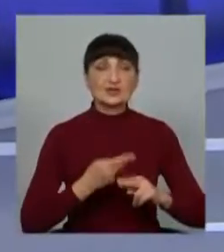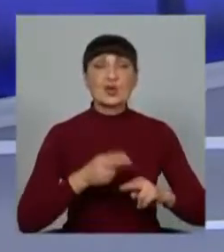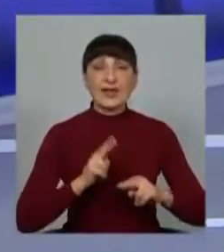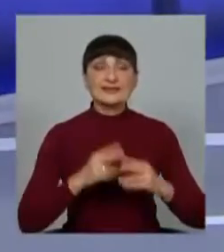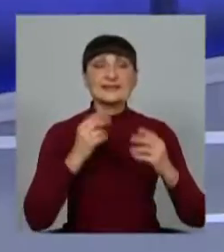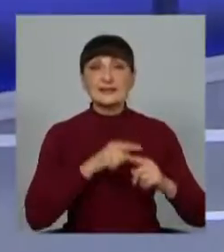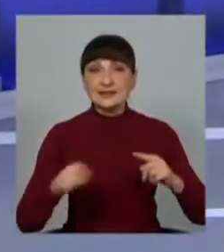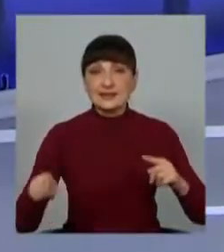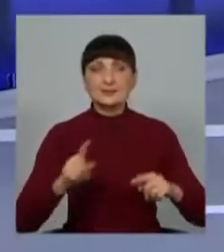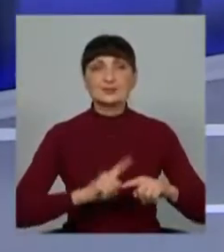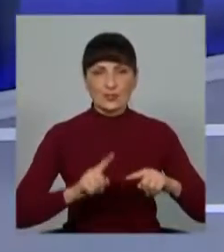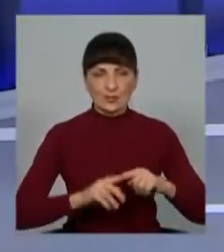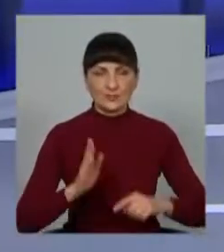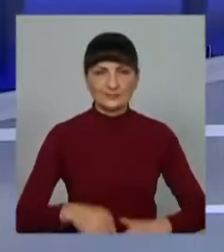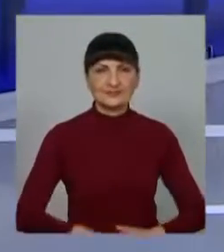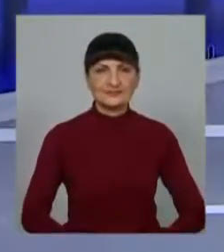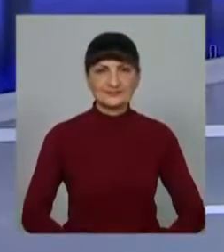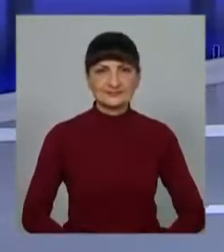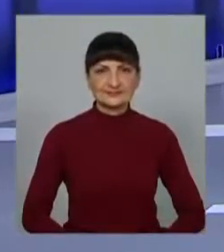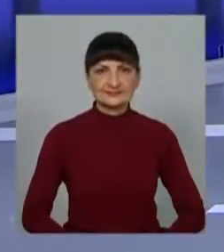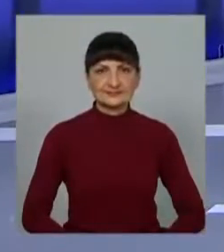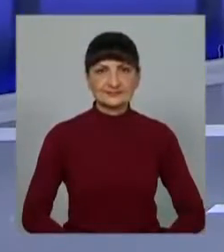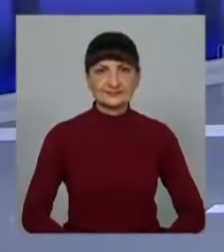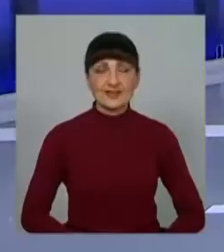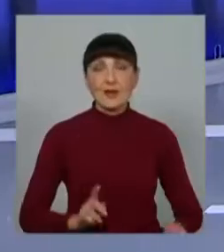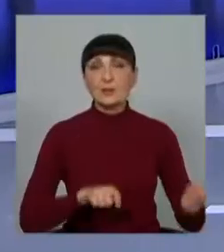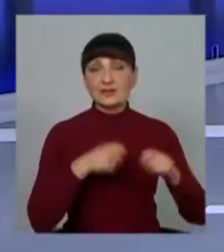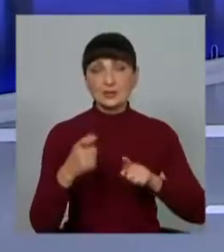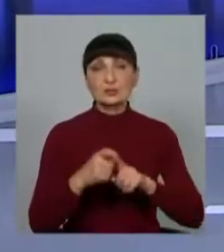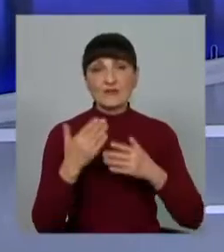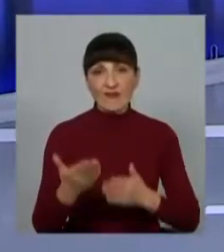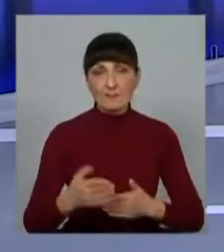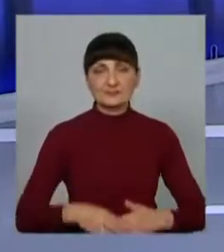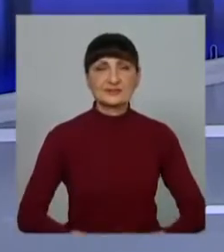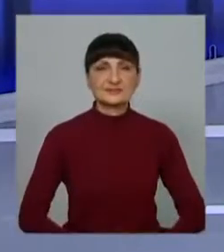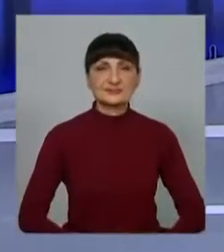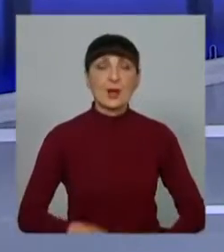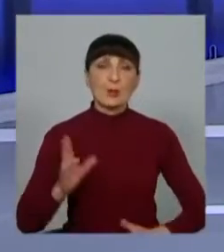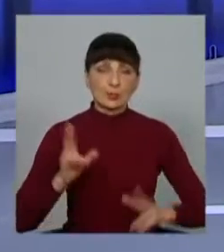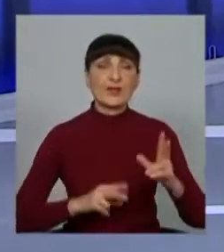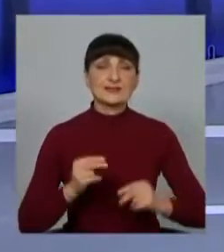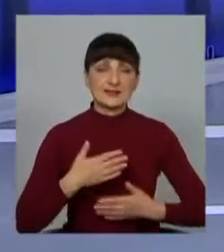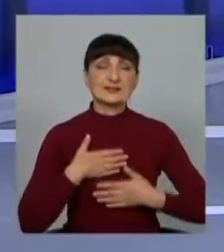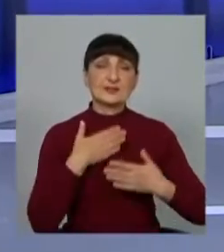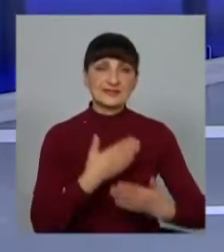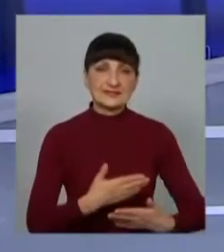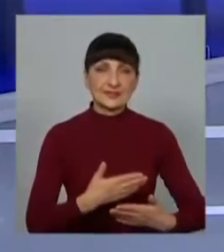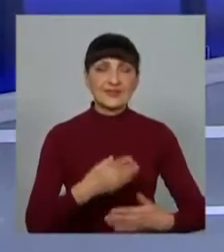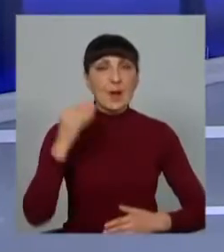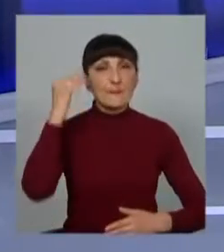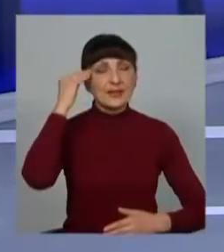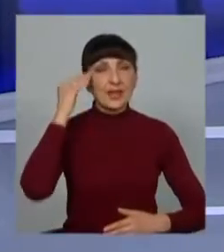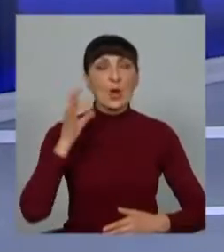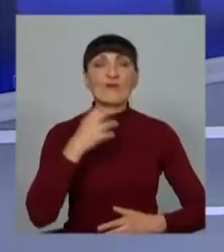эти дни не за горами. Диас, передаю слово вам. Будем надеяться, спасибо. Экспертное мнение